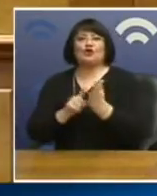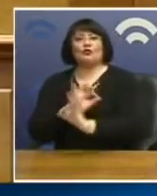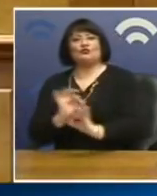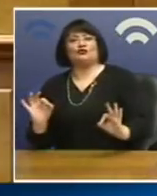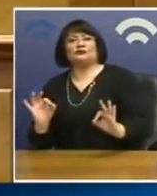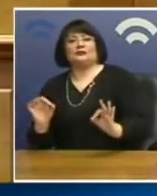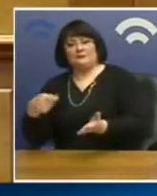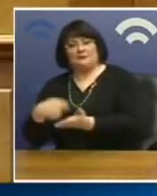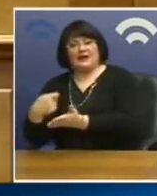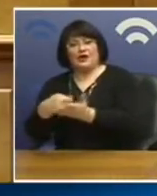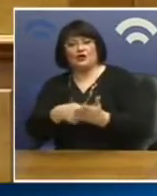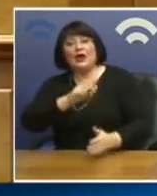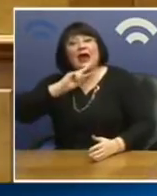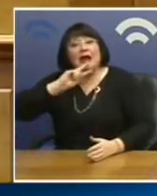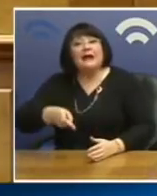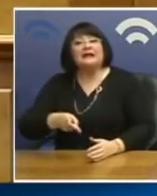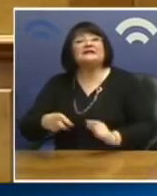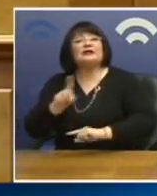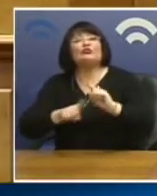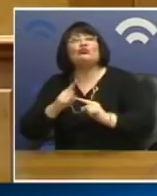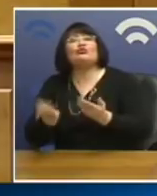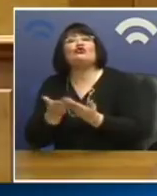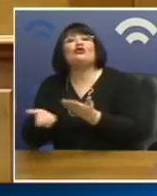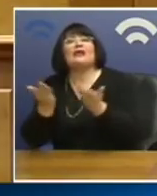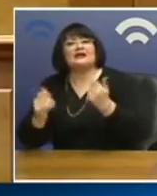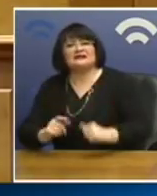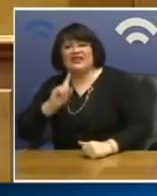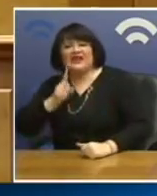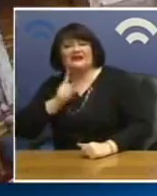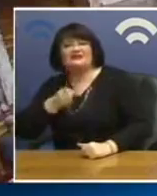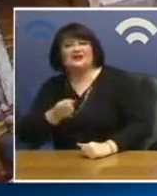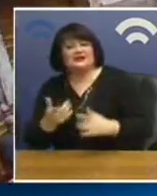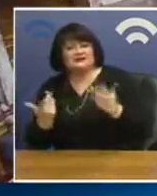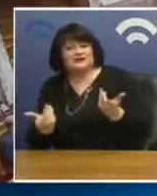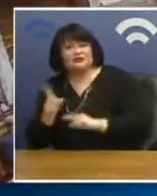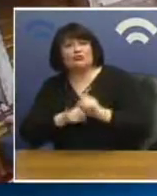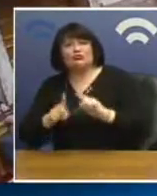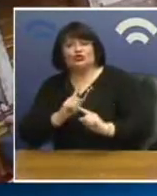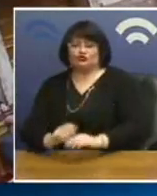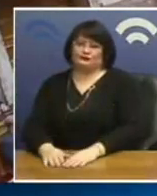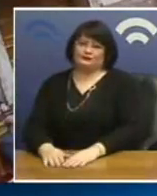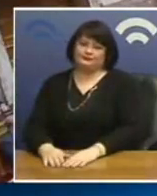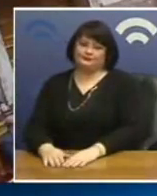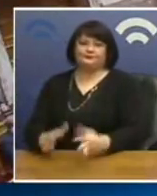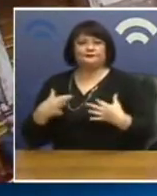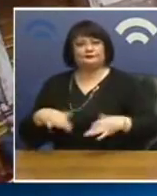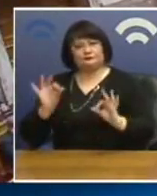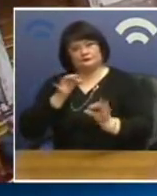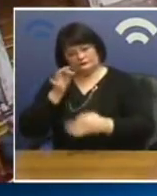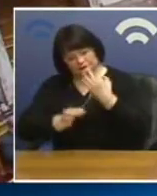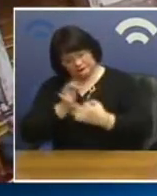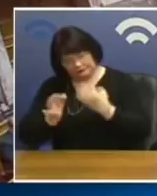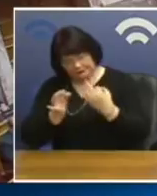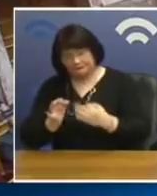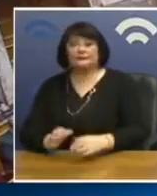να απαντήσετε ποιους εξυπηρετείτε με αυτές τις διατάξεις. Πάμε λοιπόν να πάρουμε τα πράγματα από την αρχή.